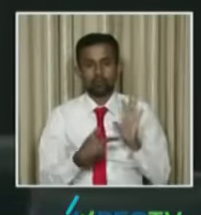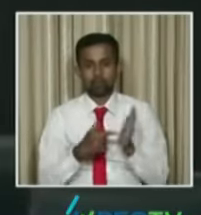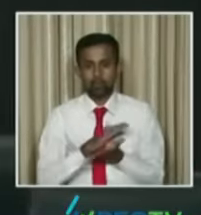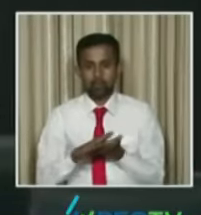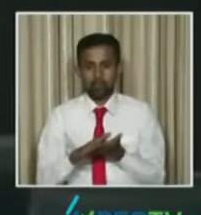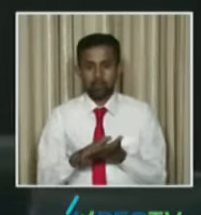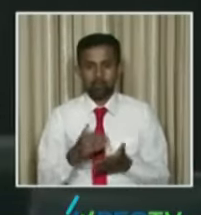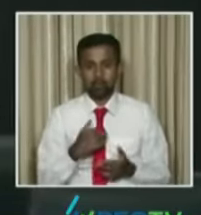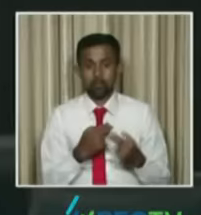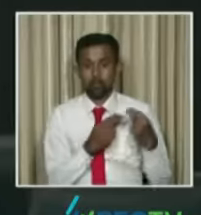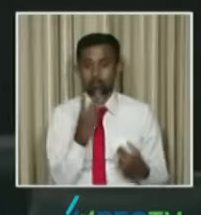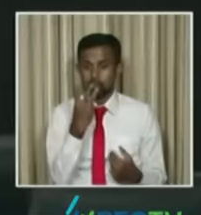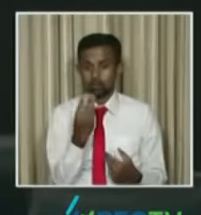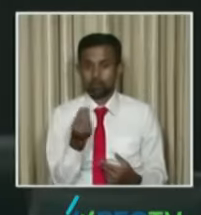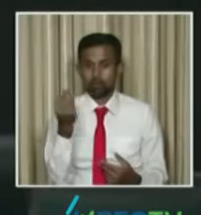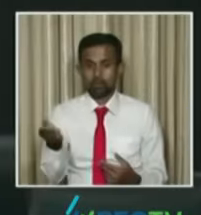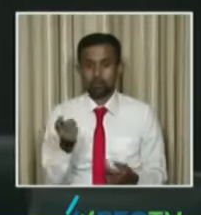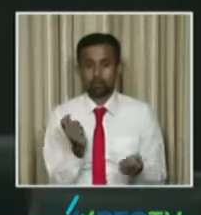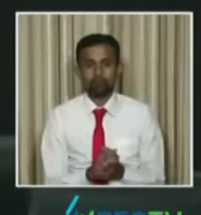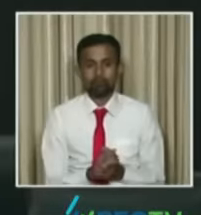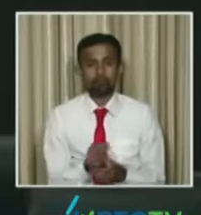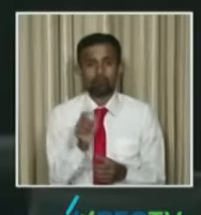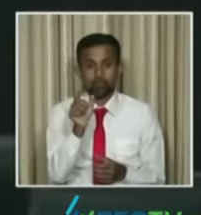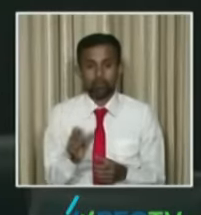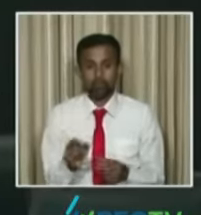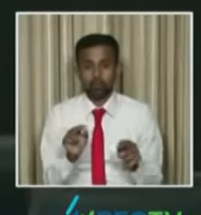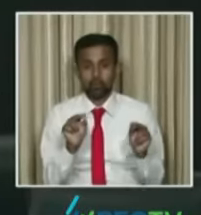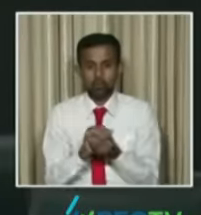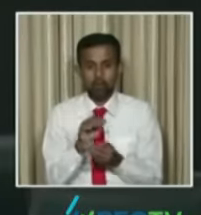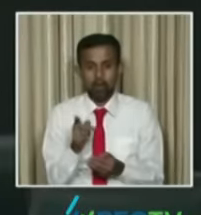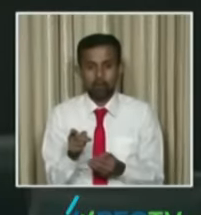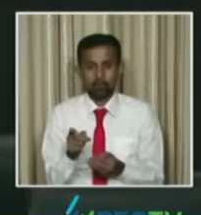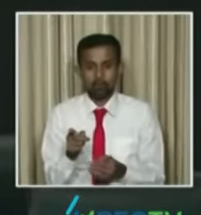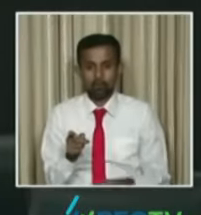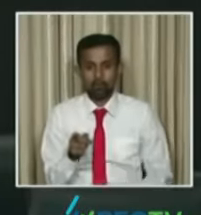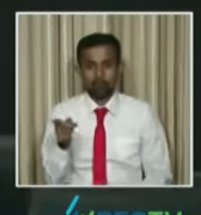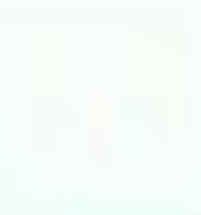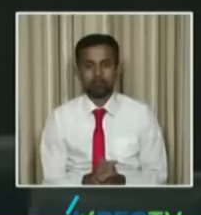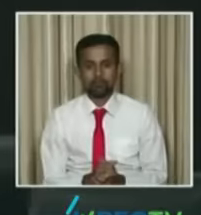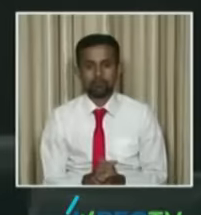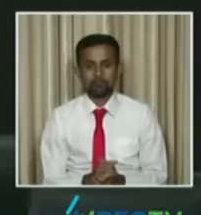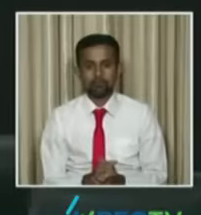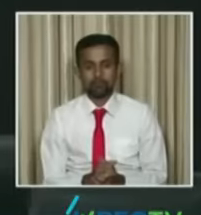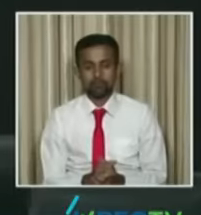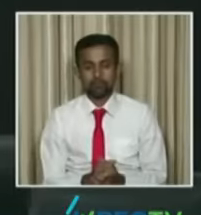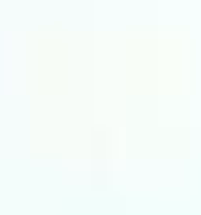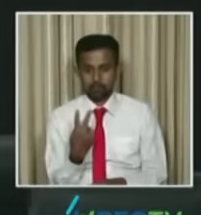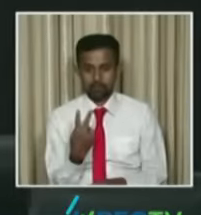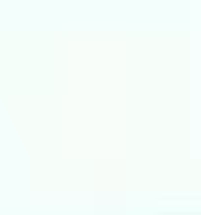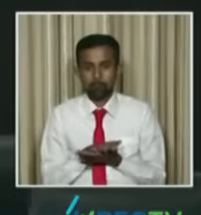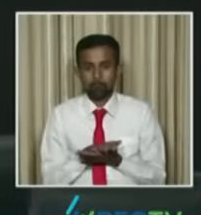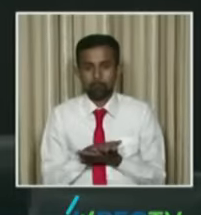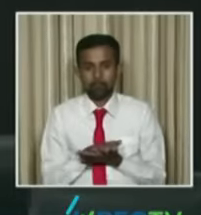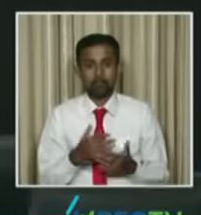මම තනතුරු තුනක් දීලා හිටපු මිනිහා ක්‍රිකට් එකෙන් අල්ලගත්තා. පටිගත කිරීමක් තියෙනවා. ඕකට මම ගහලා දානවා කිය. මේ ප්‍රකාශ දෙක